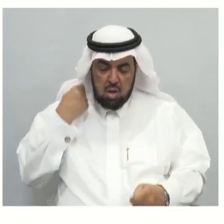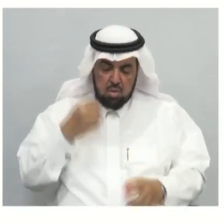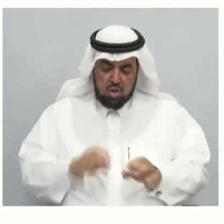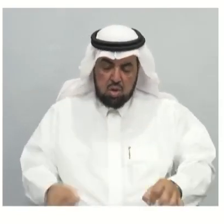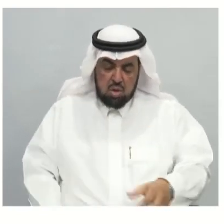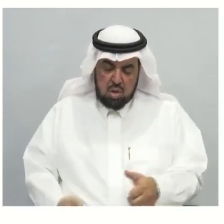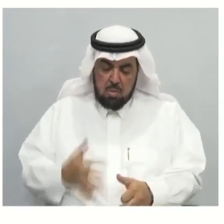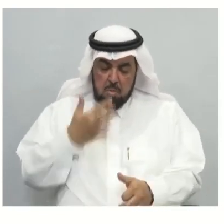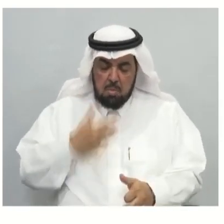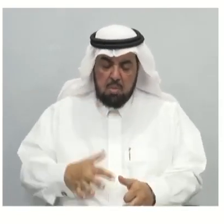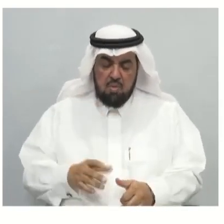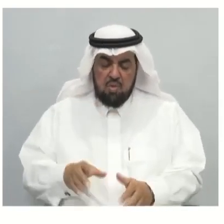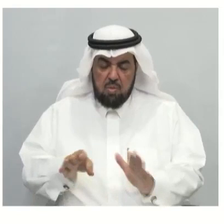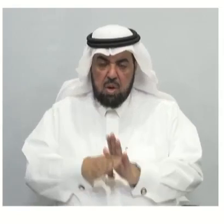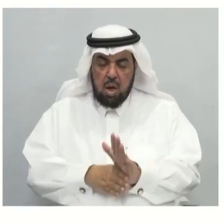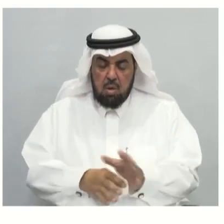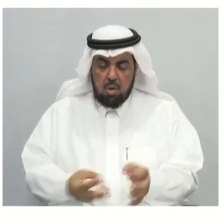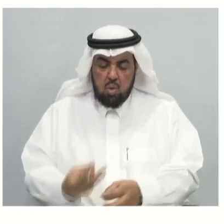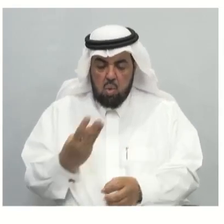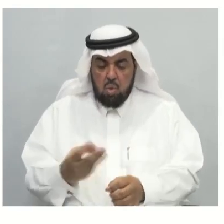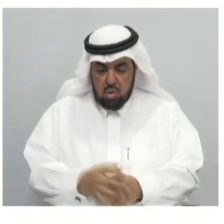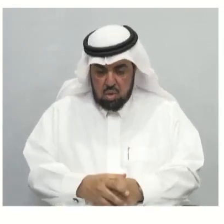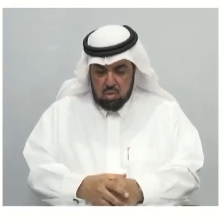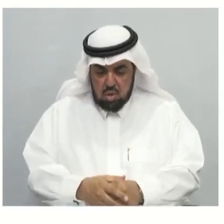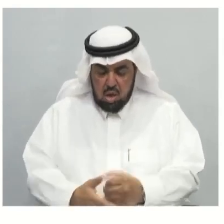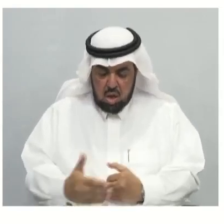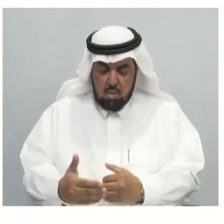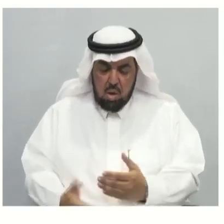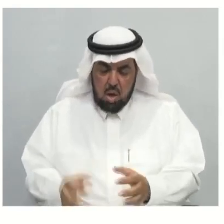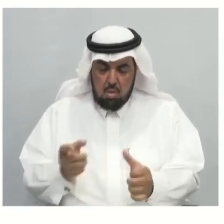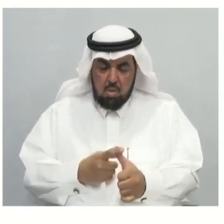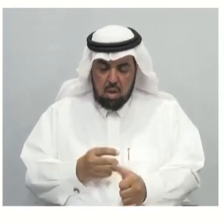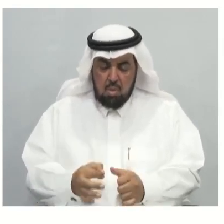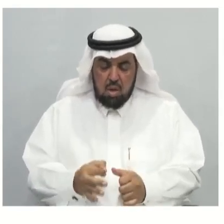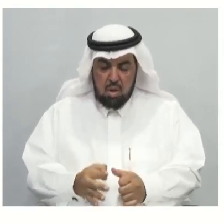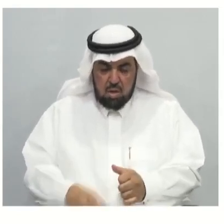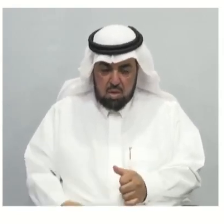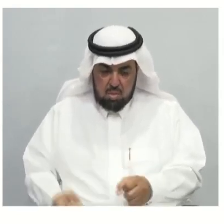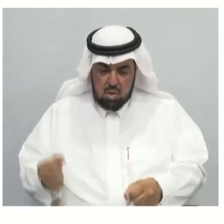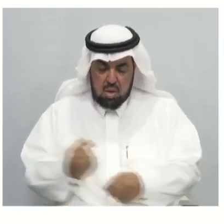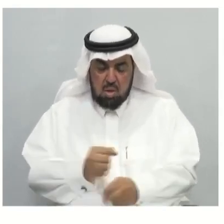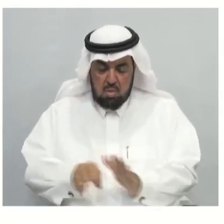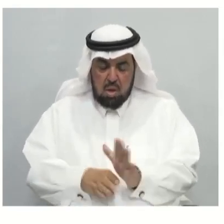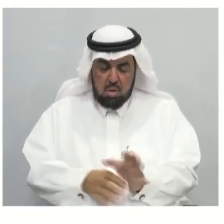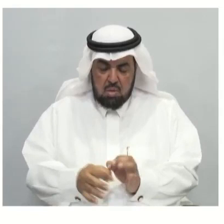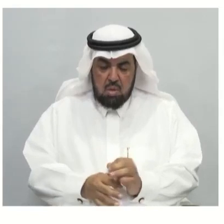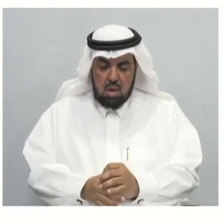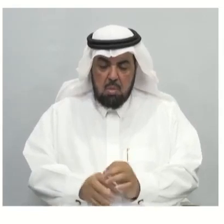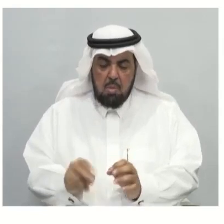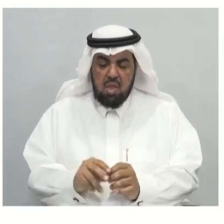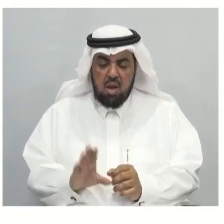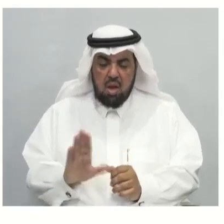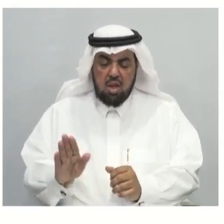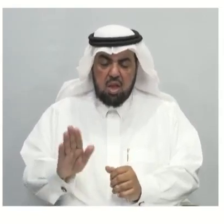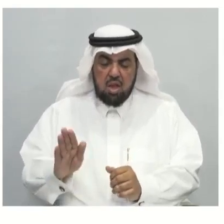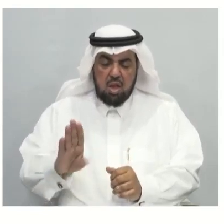جيد التصميم امرا سهلا في برامج معالجه النصوص ومن خلال اتباع مبادئ معينه والاستفاده من عناصر التصميم المستند باستخدام برامج تصميم مثل سكربس يمكننا